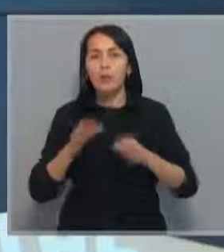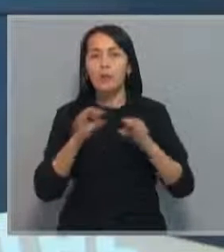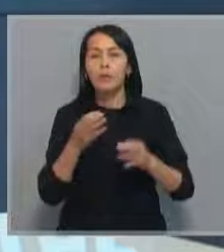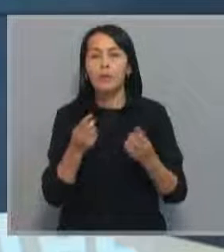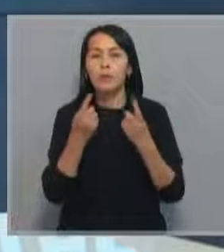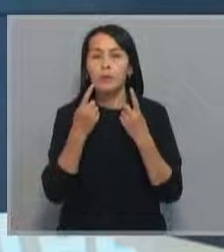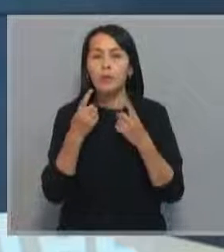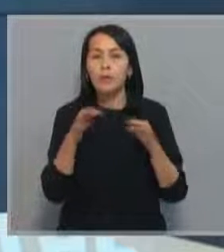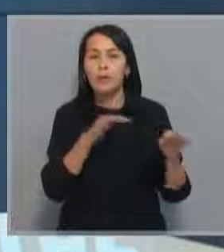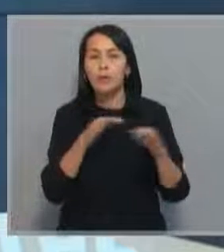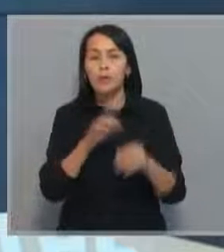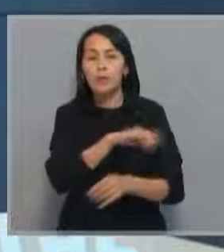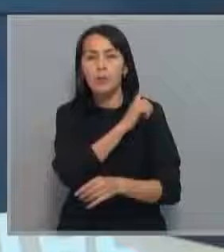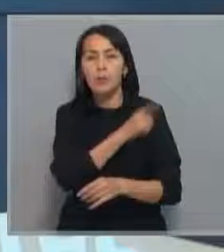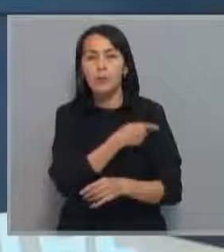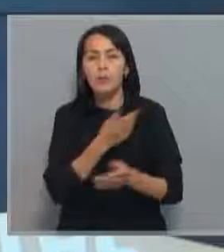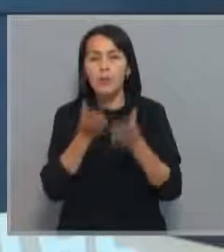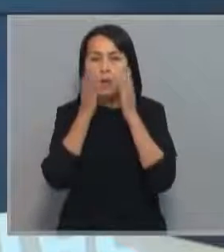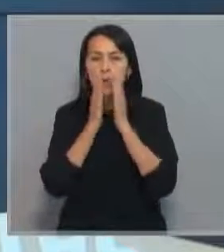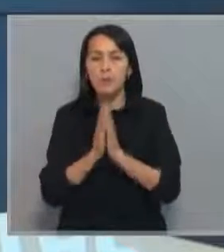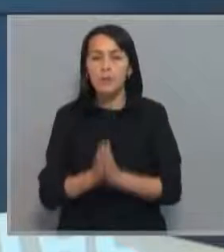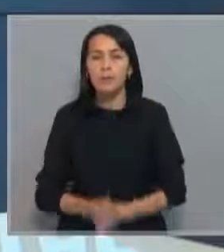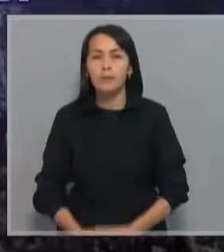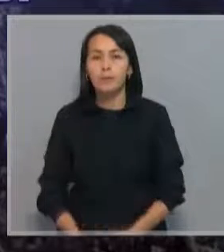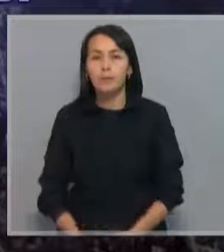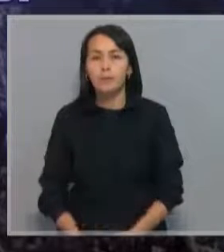құндылық ұлықталған шарада батырлар рухына арналып ас берілді.